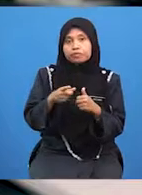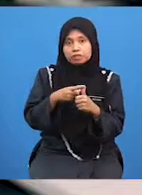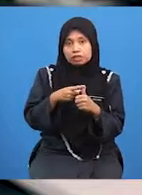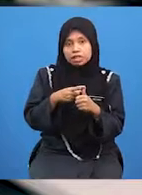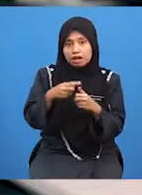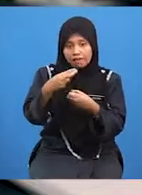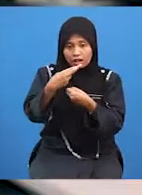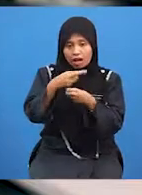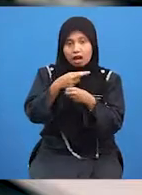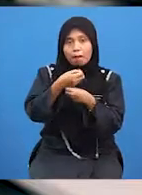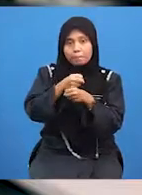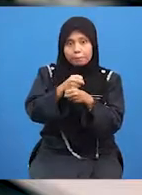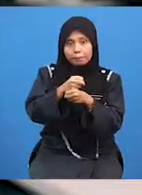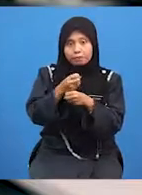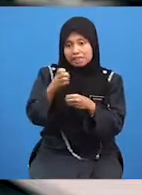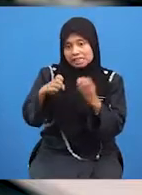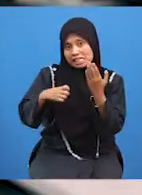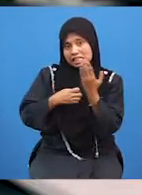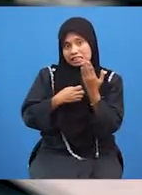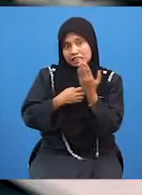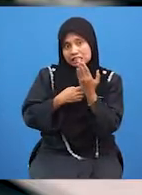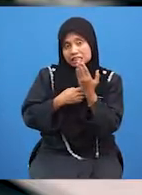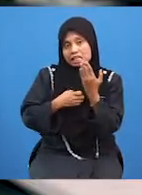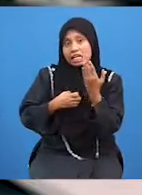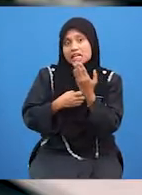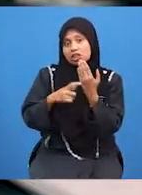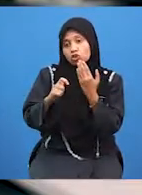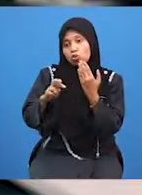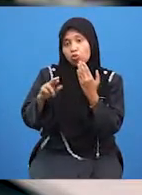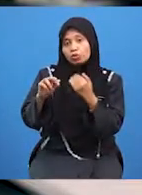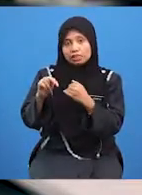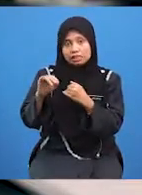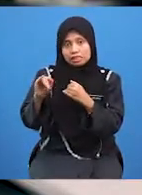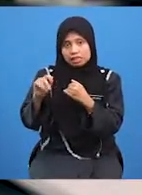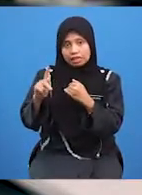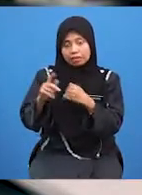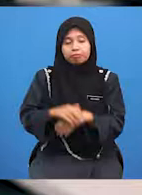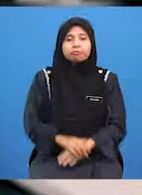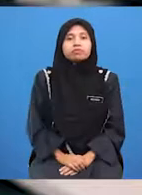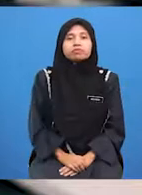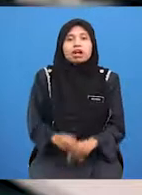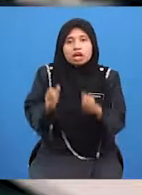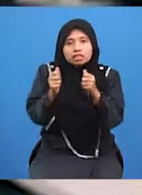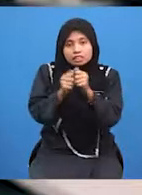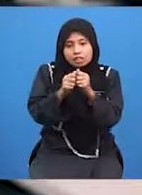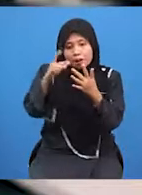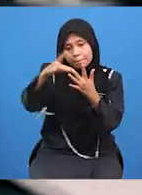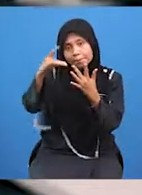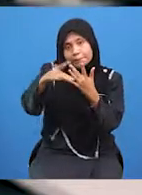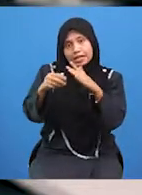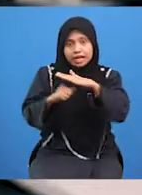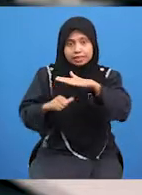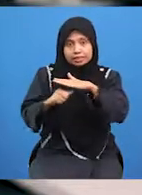reka bentuk elektrik, reka bentuk elektronik dan reka bentuk mekanikal. Dengan pemilihan asas